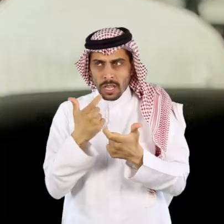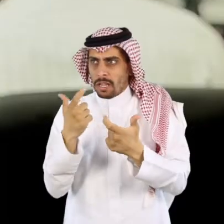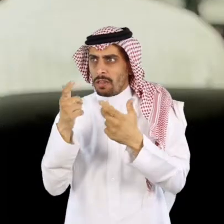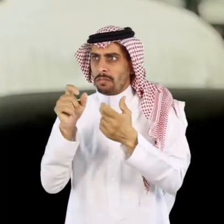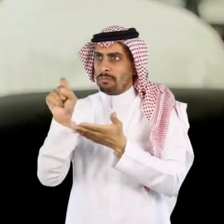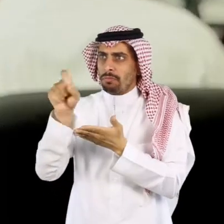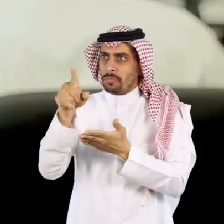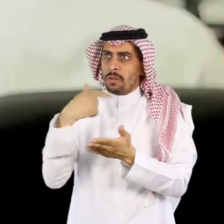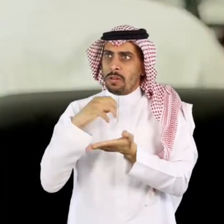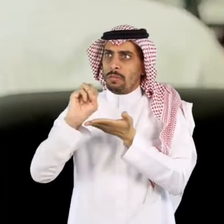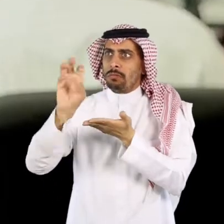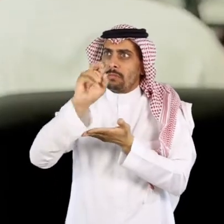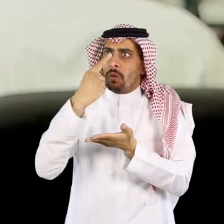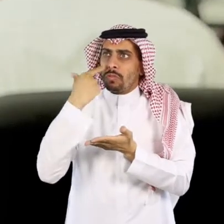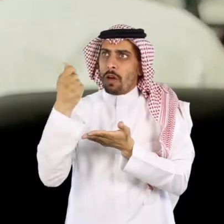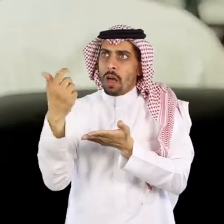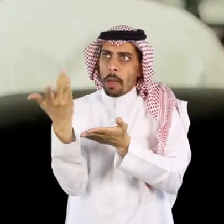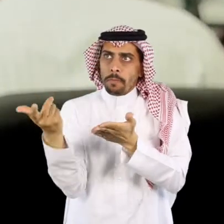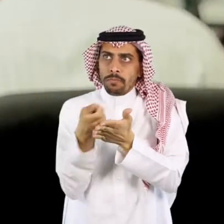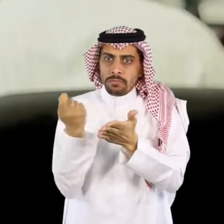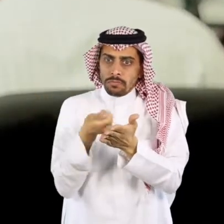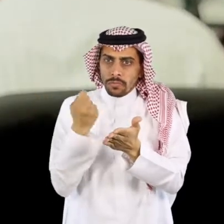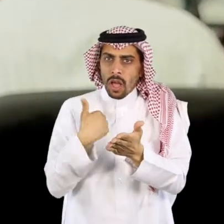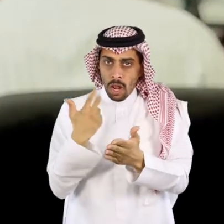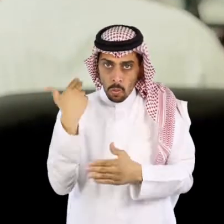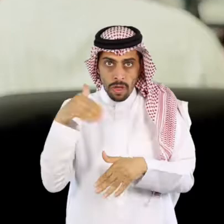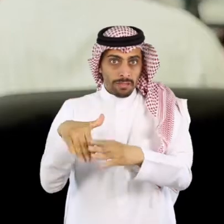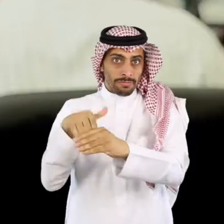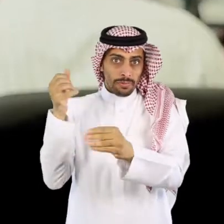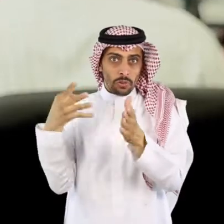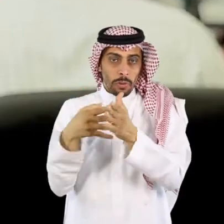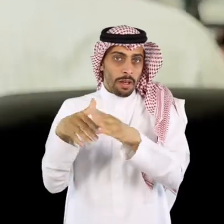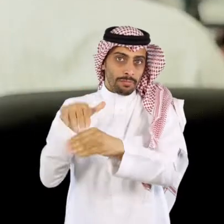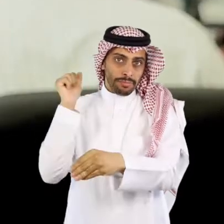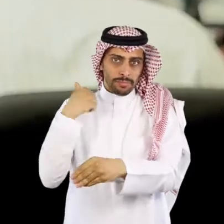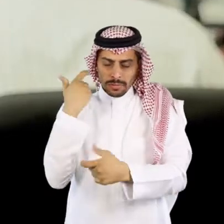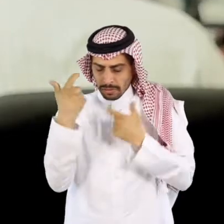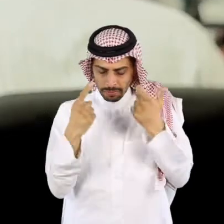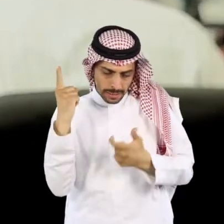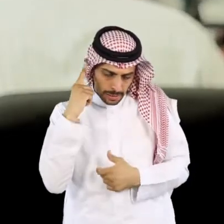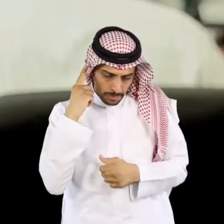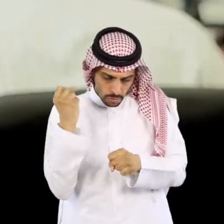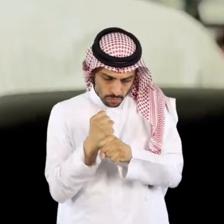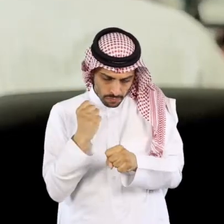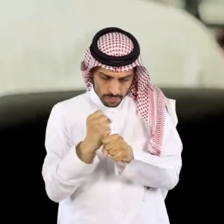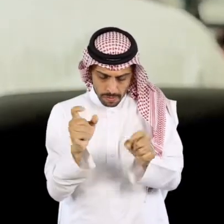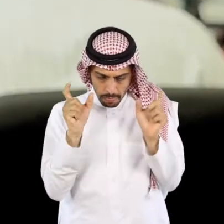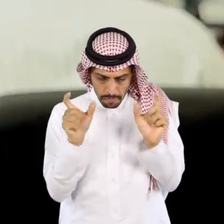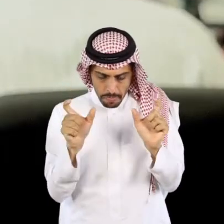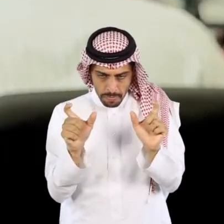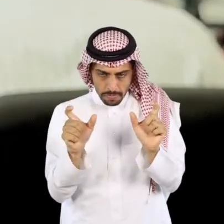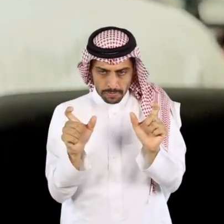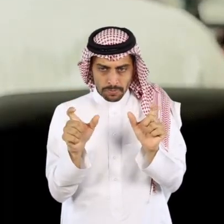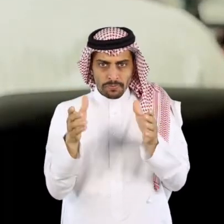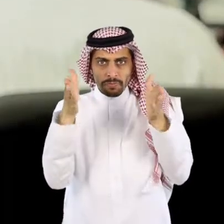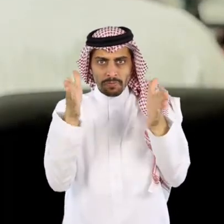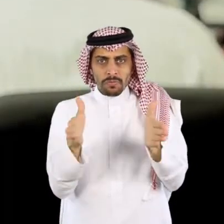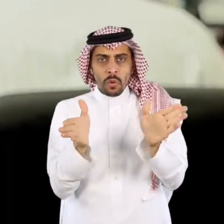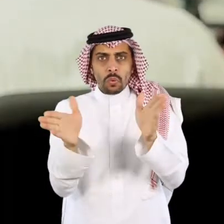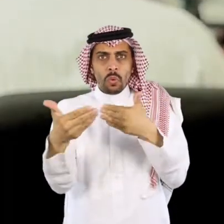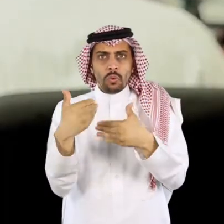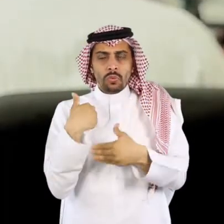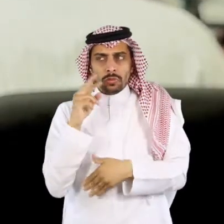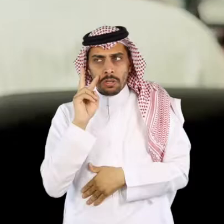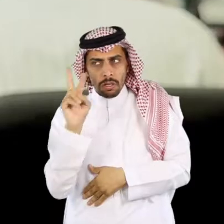الموردين؟ كنت أدور على وظيفة من أول ما تخرجت، لكن سمعت عن معرض وظيفتي أمان، شفت البوث حق صندوق